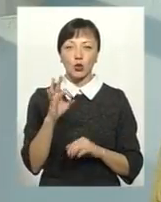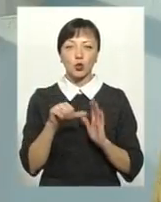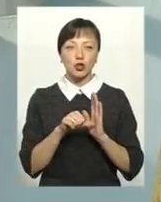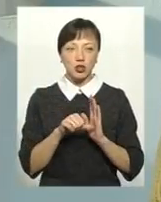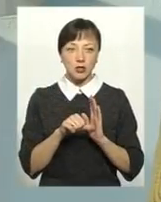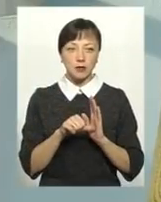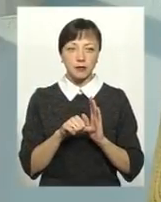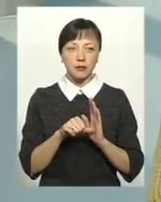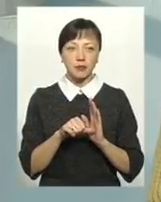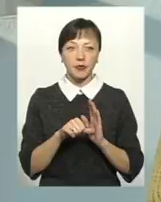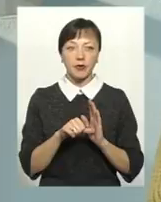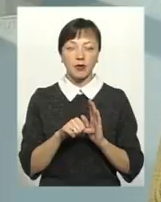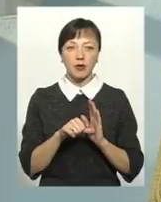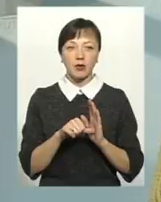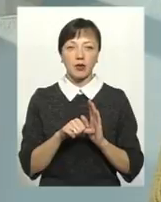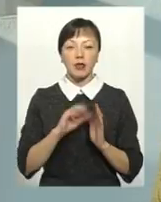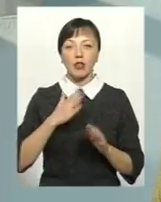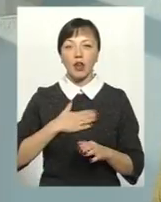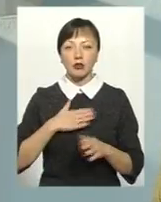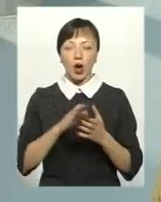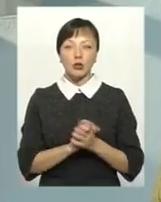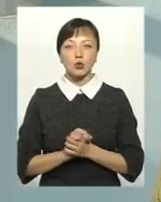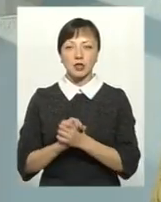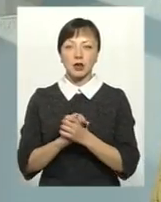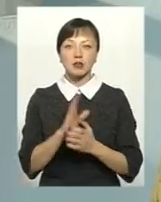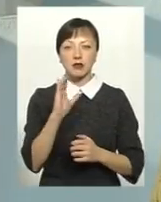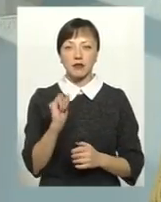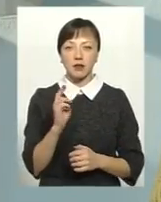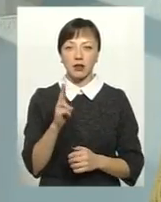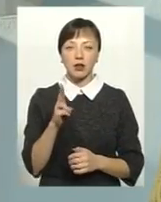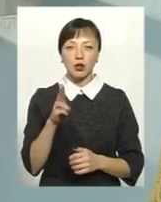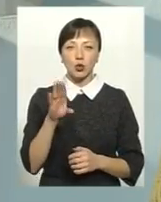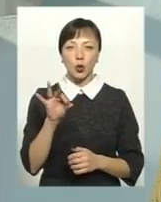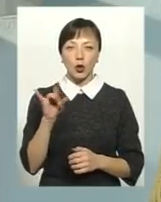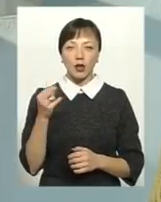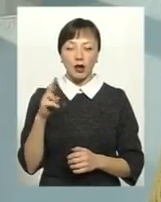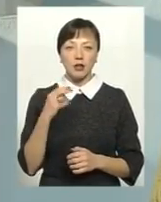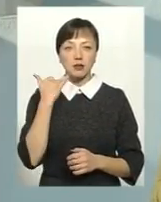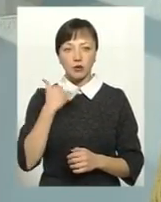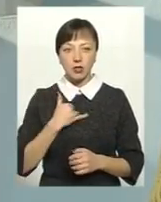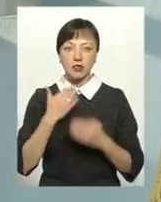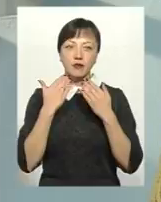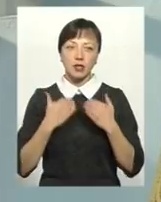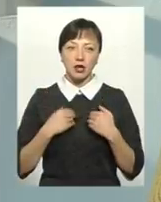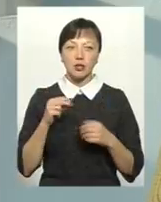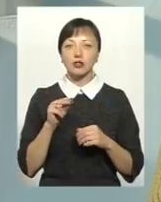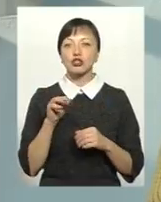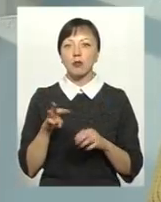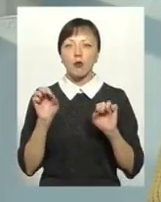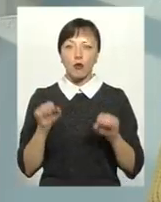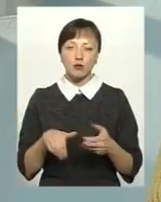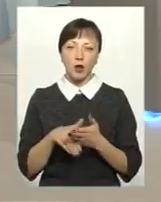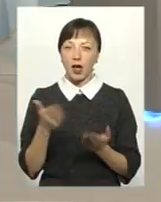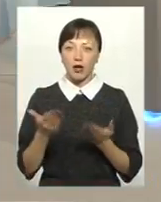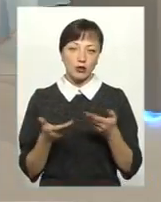63-22-06, так? Телефон довіри нашої асоціації «Вікторія». Будь ласка, дзвоніть, звертайтесь, чи можемо, допоможемо. А